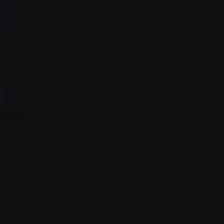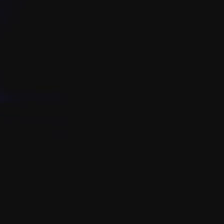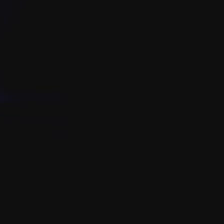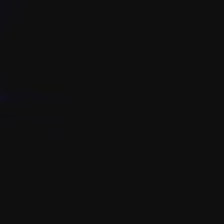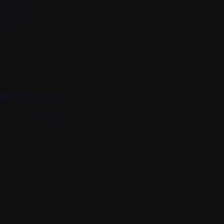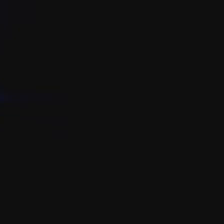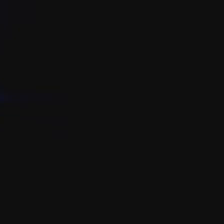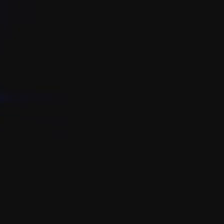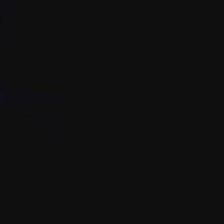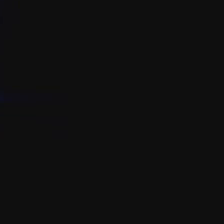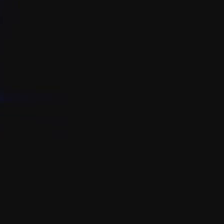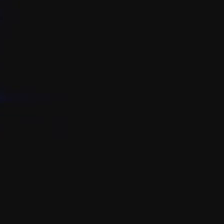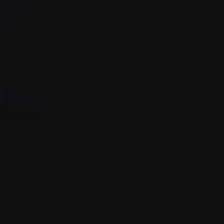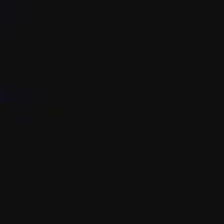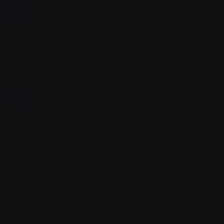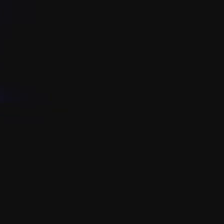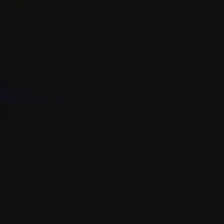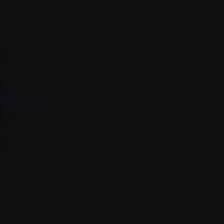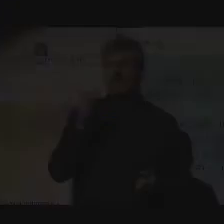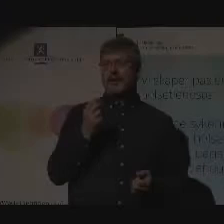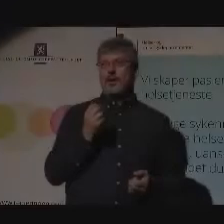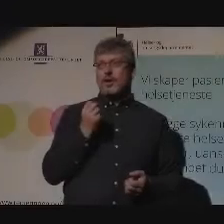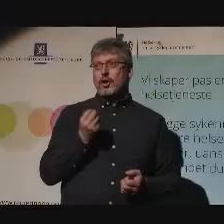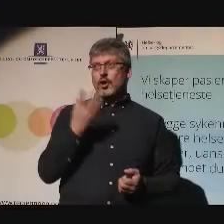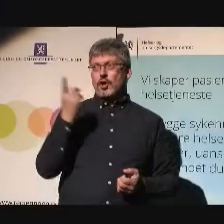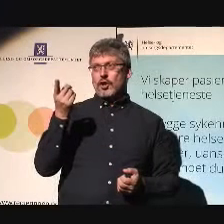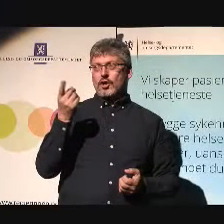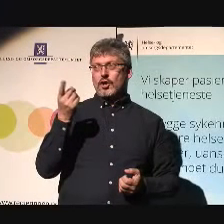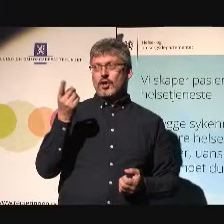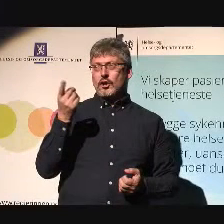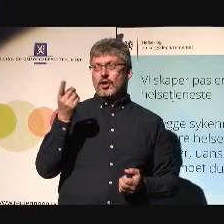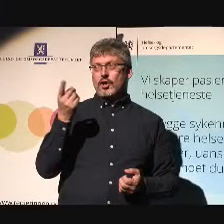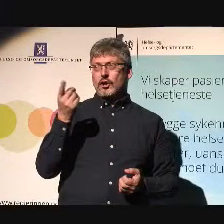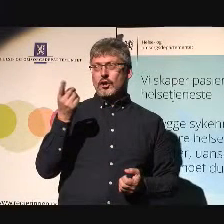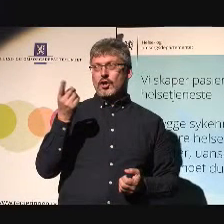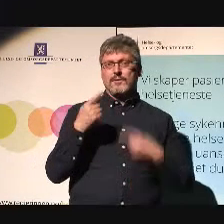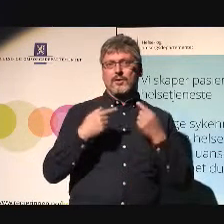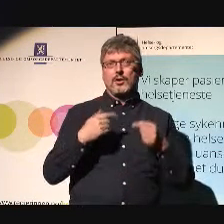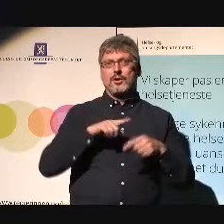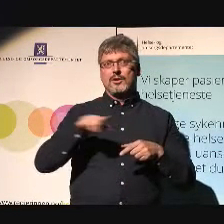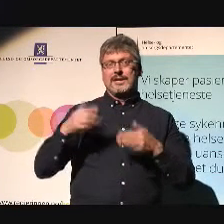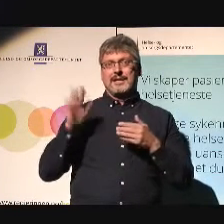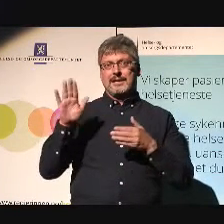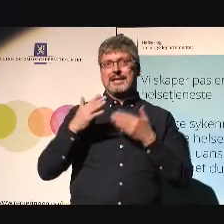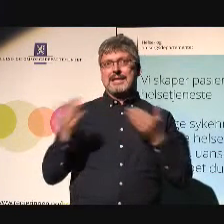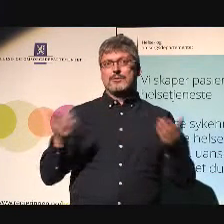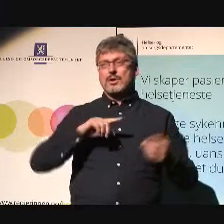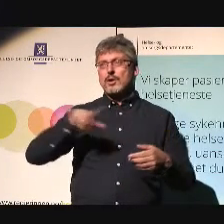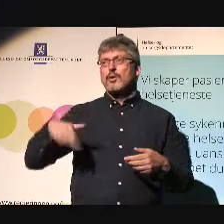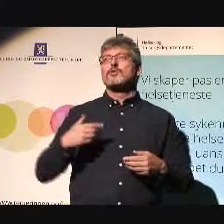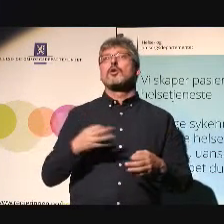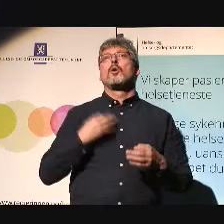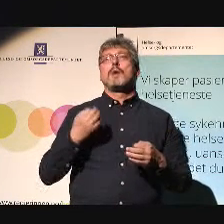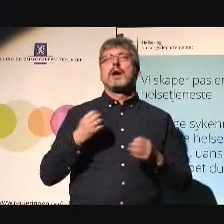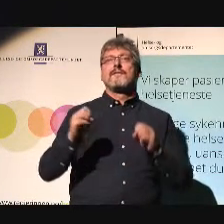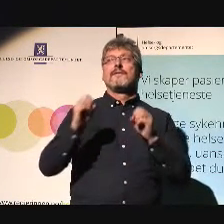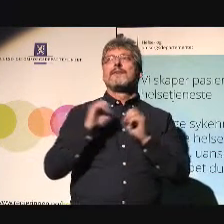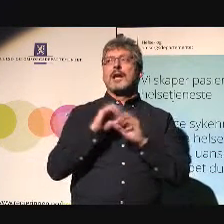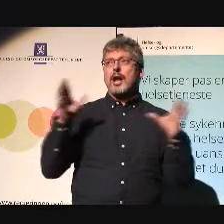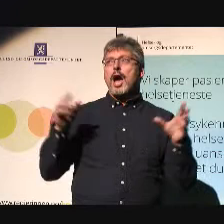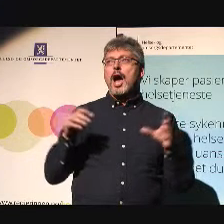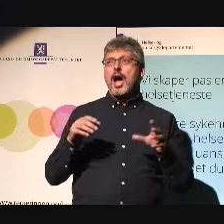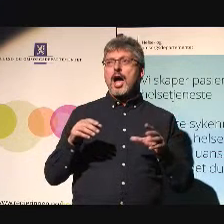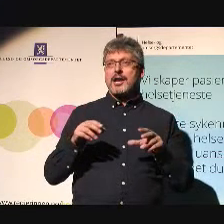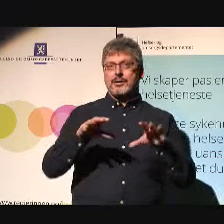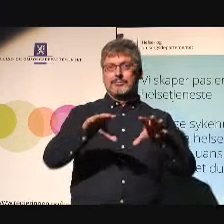Tusen takk, Gry Nørstenge, for at du fortalte den historien til oss. Og så håper jeg vi klarer å ta utfordringen din til